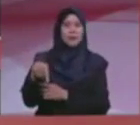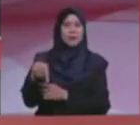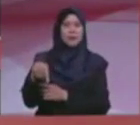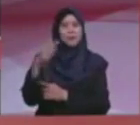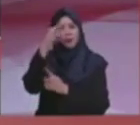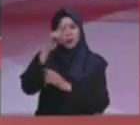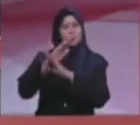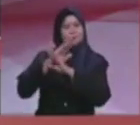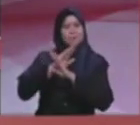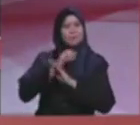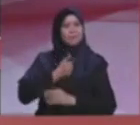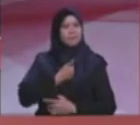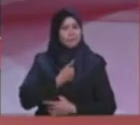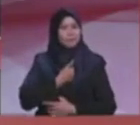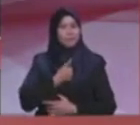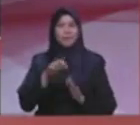diri seperti